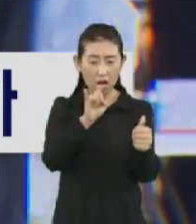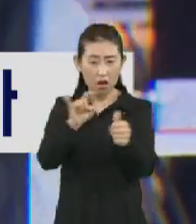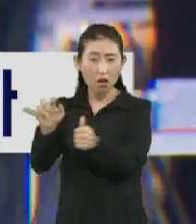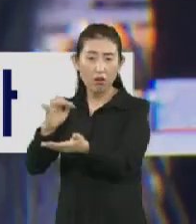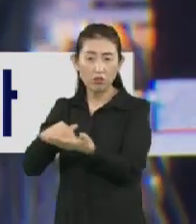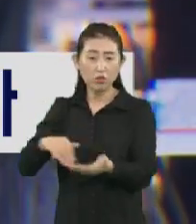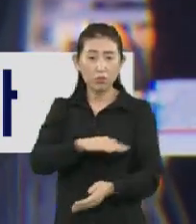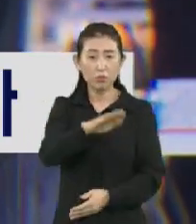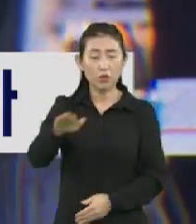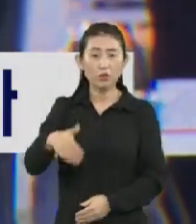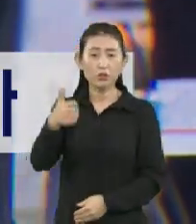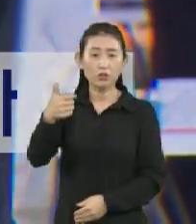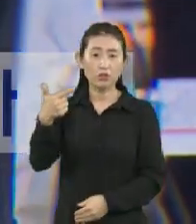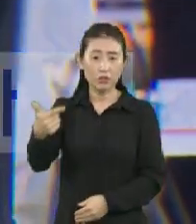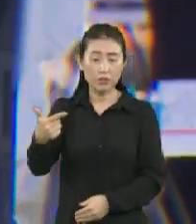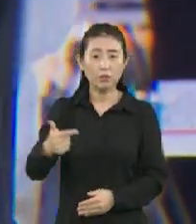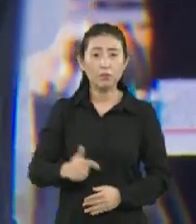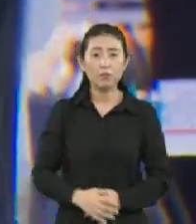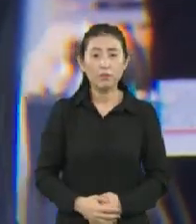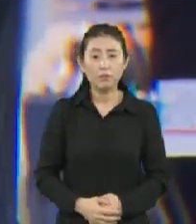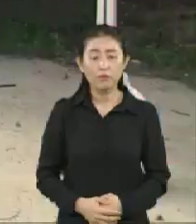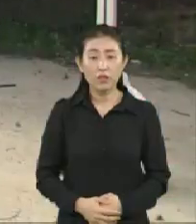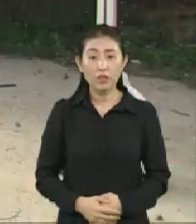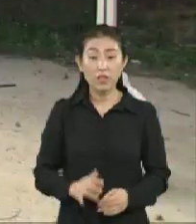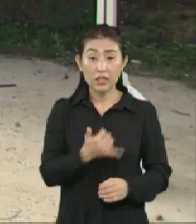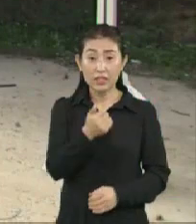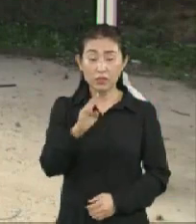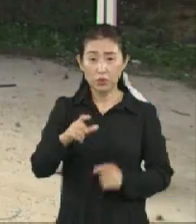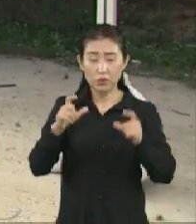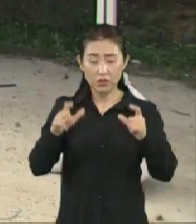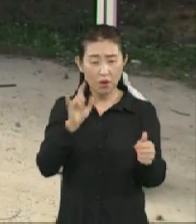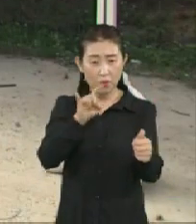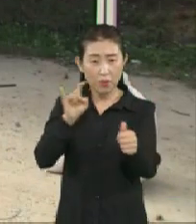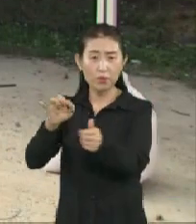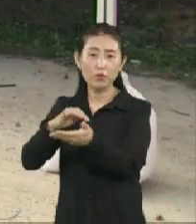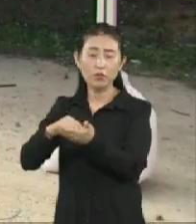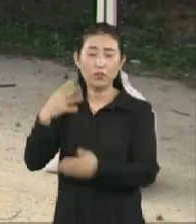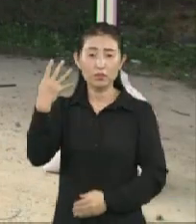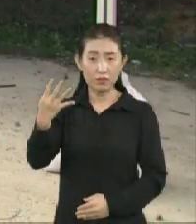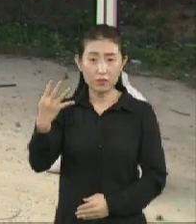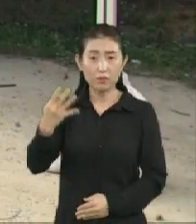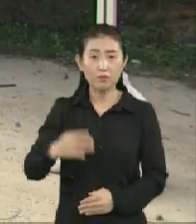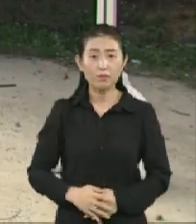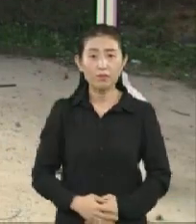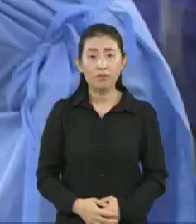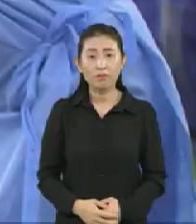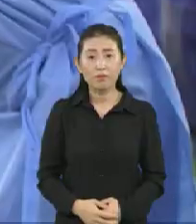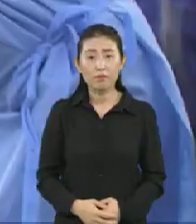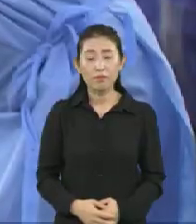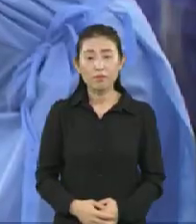이어지면서 56명의 확진 자가 나왔고 재정 에서도 4명이 없진 자 가 추가됐습니다